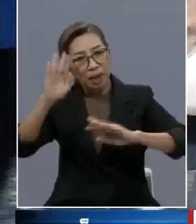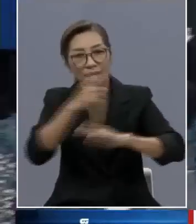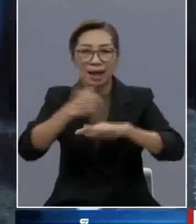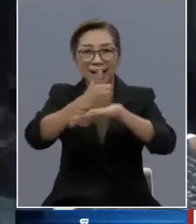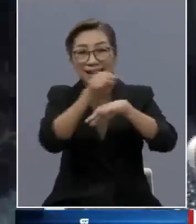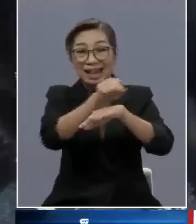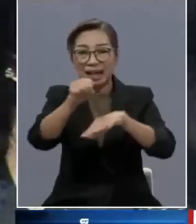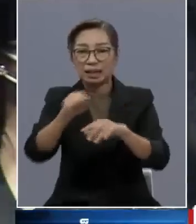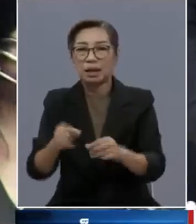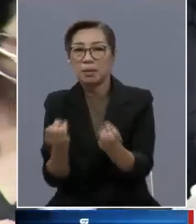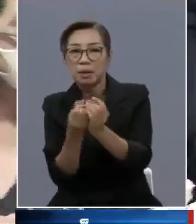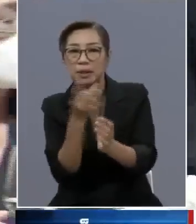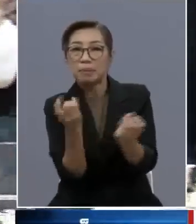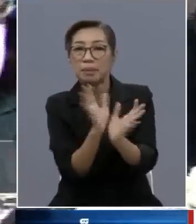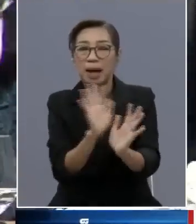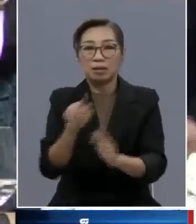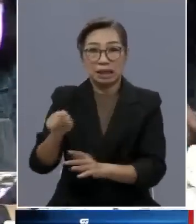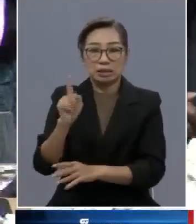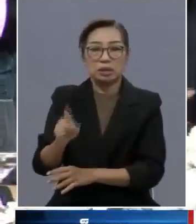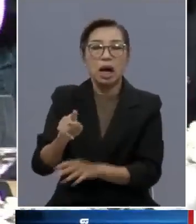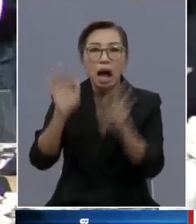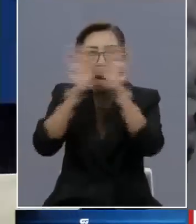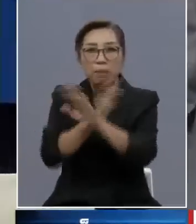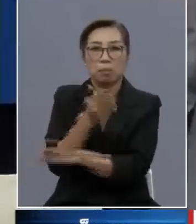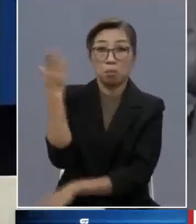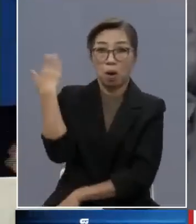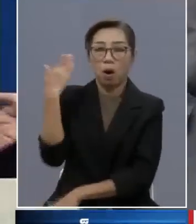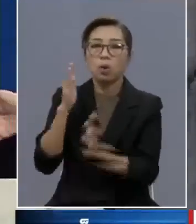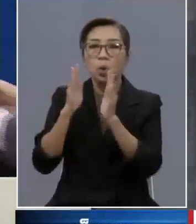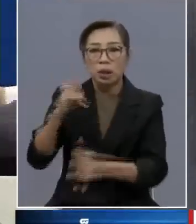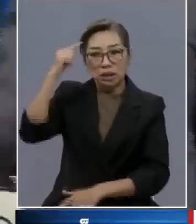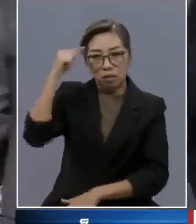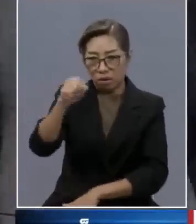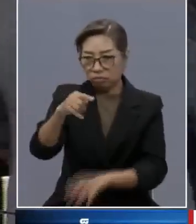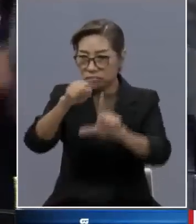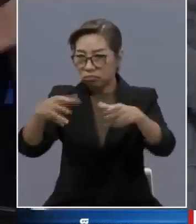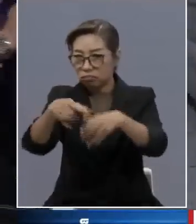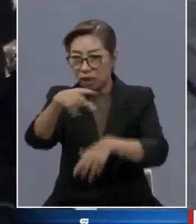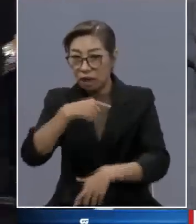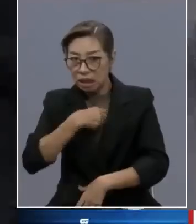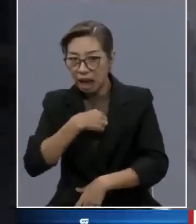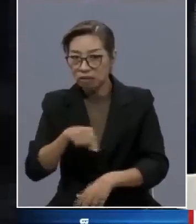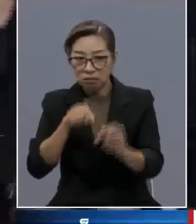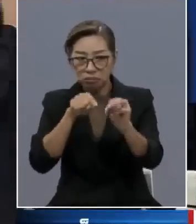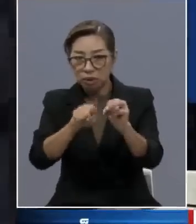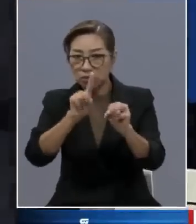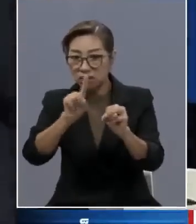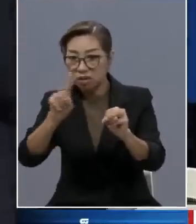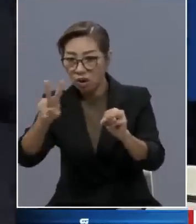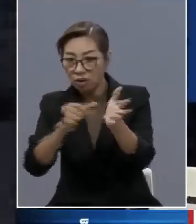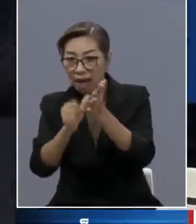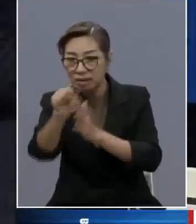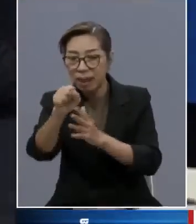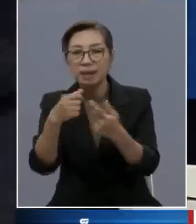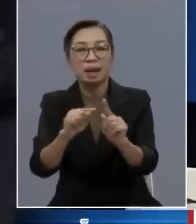าลก้าวไกลอาจจะมุ่งเน้นไปที่การแก้ไขกฎหมายมาตรา112อย่างเดียวไหมอันนี้มันก็เป็นเหมือนการลดแรงต้านตรงนั้นนะ